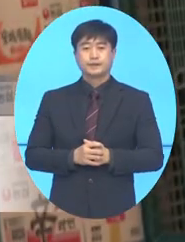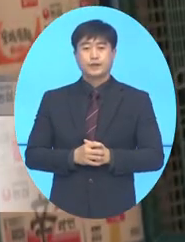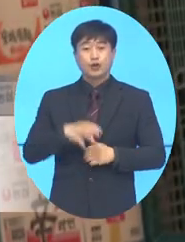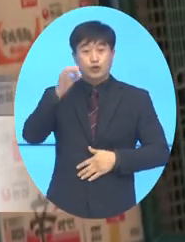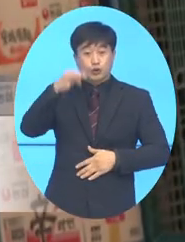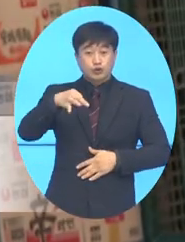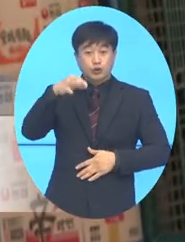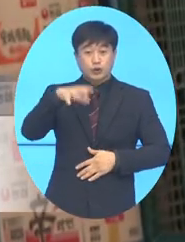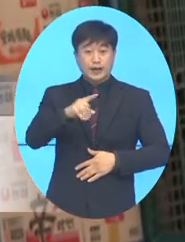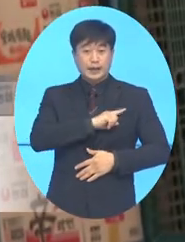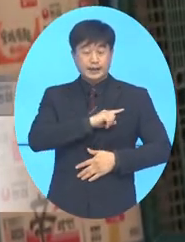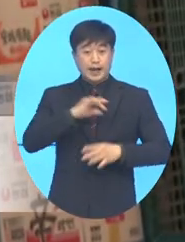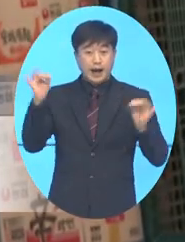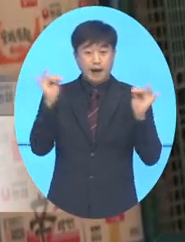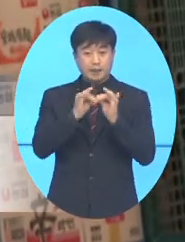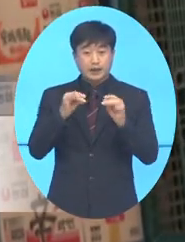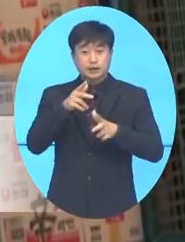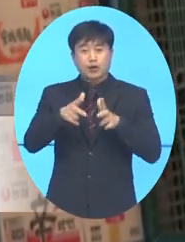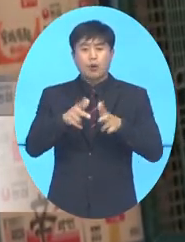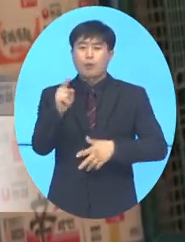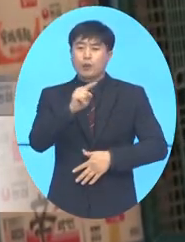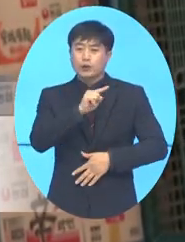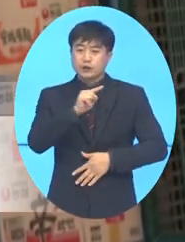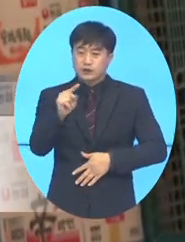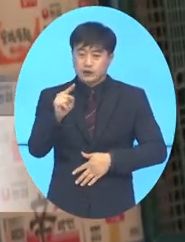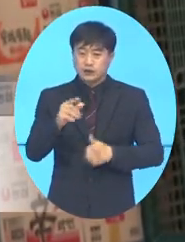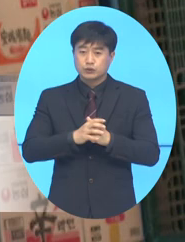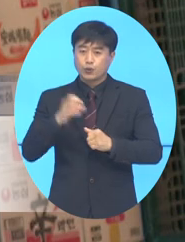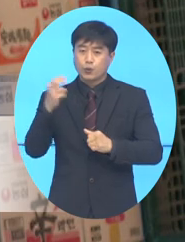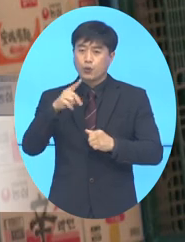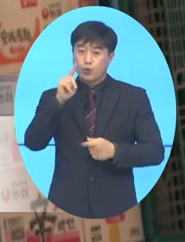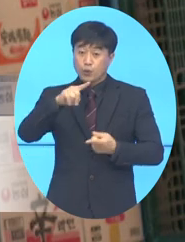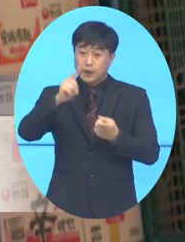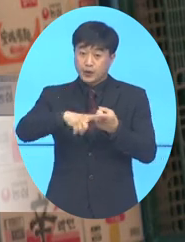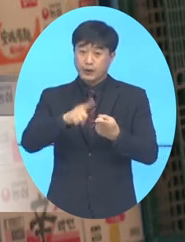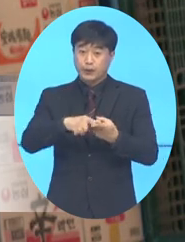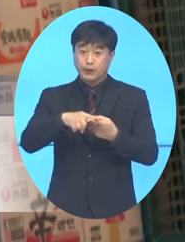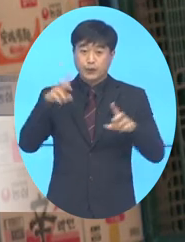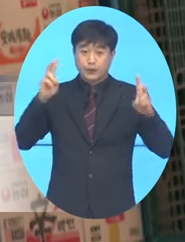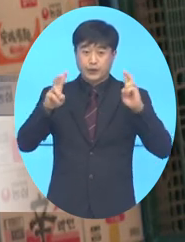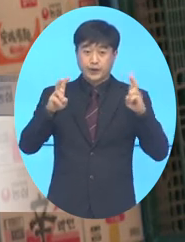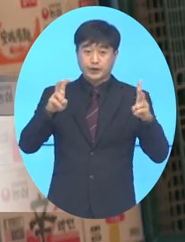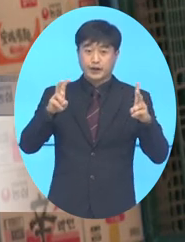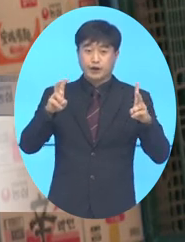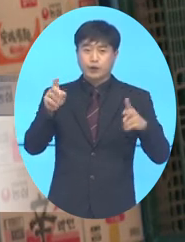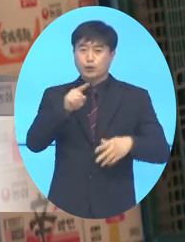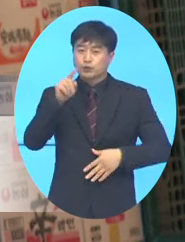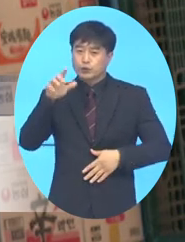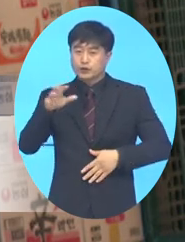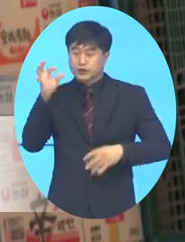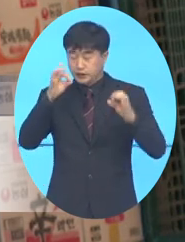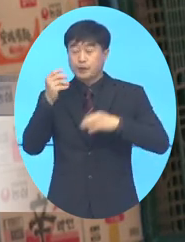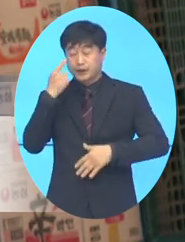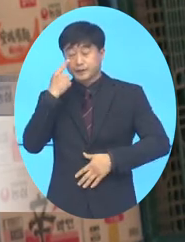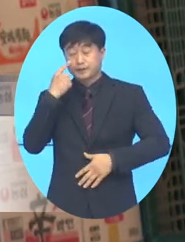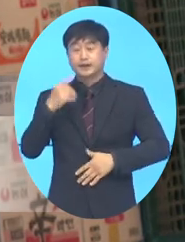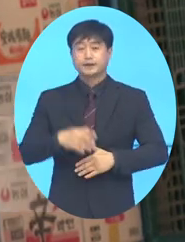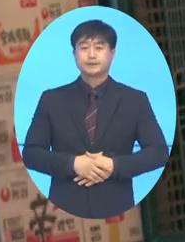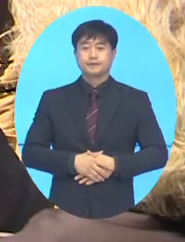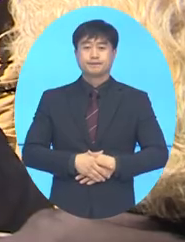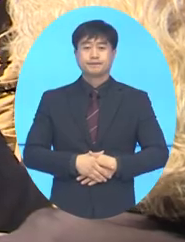가장 맞는 산업은 무엇이고 거기에 맞는 기업은 어디냐면 찾아보겠습니다